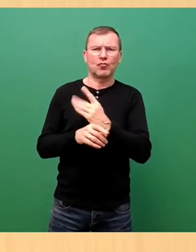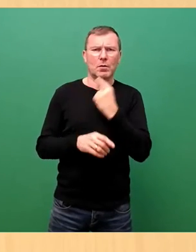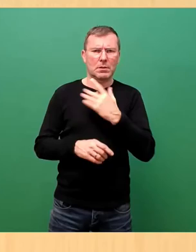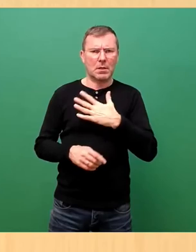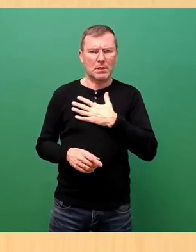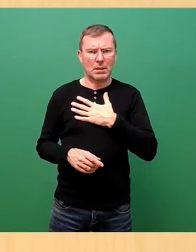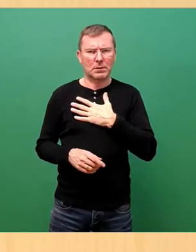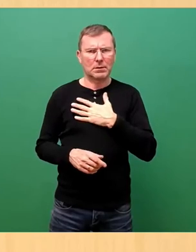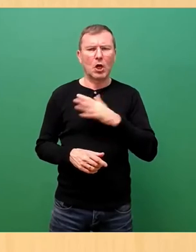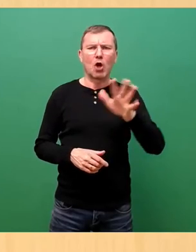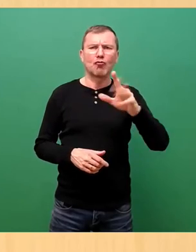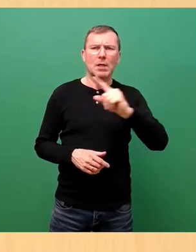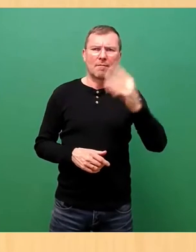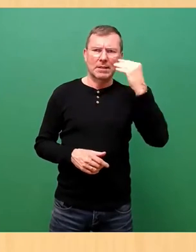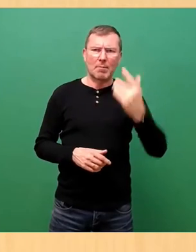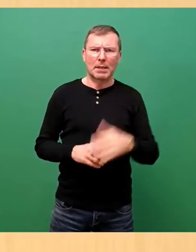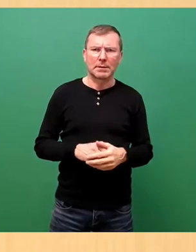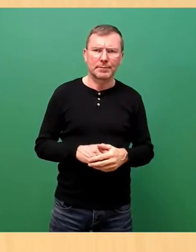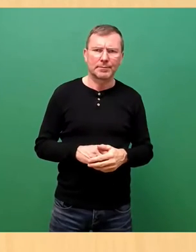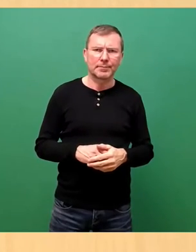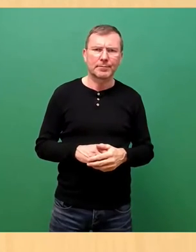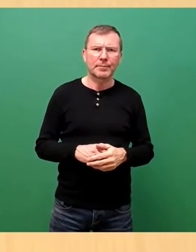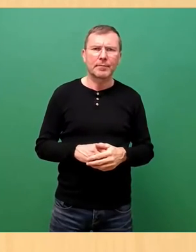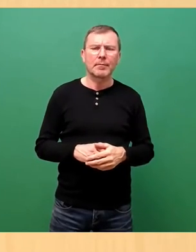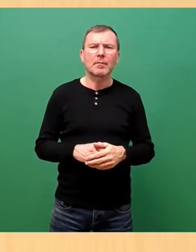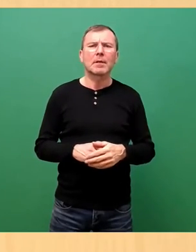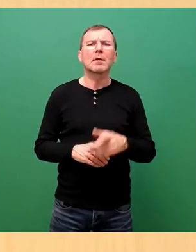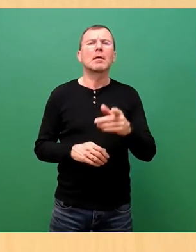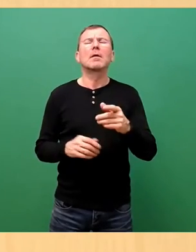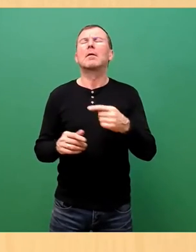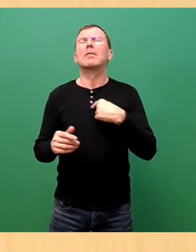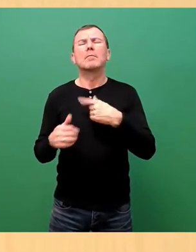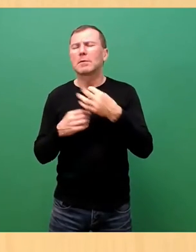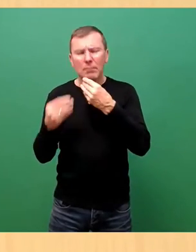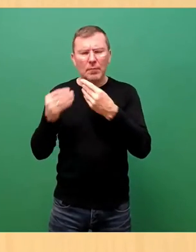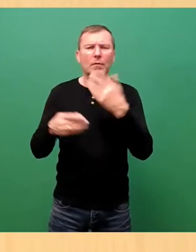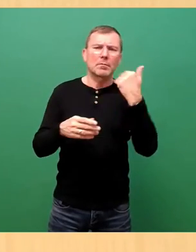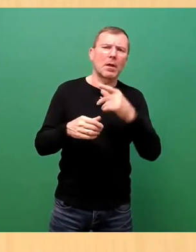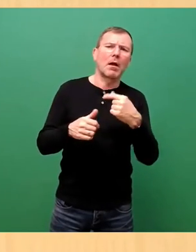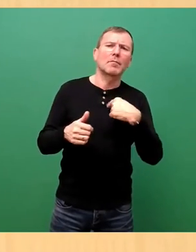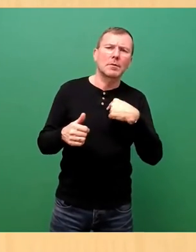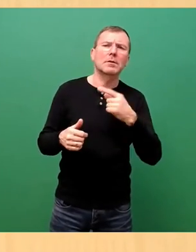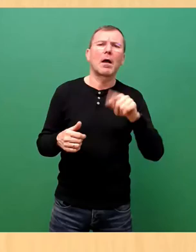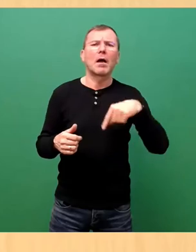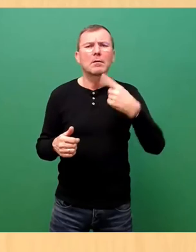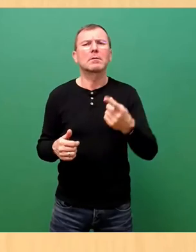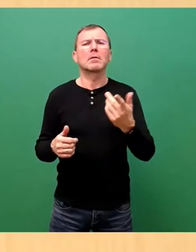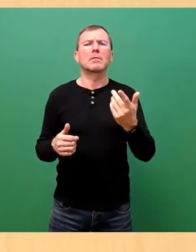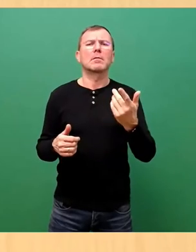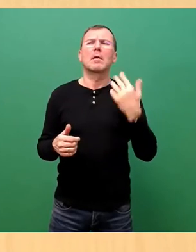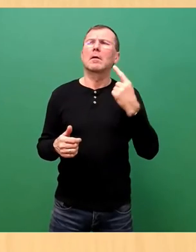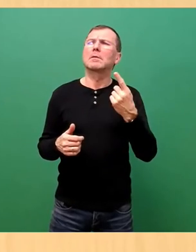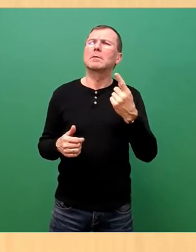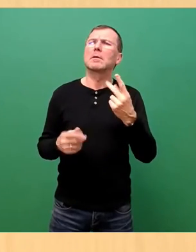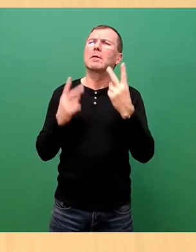hat. Wir sind einmal über eine Verhandlung informiert worden. Die habe ich dann aus einem, ich glaube, gewichtigen